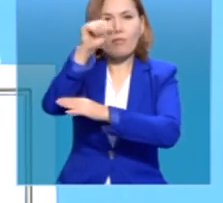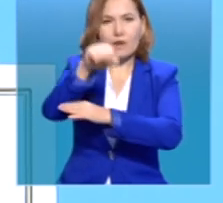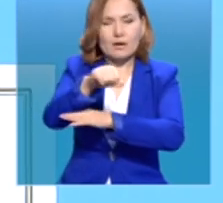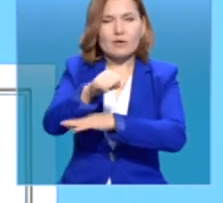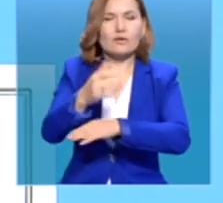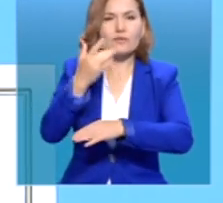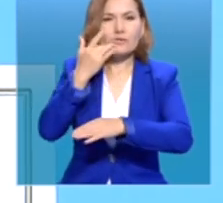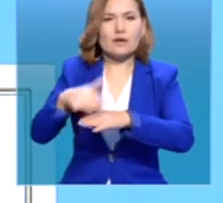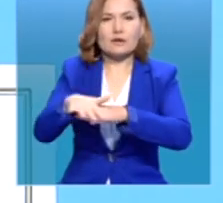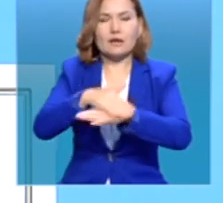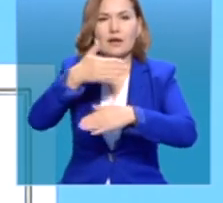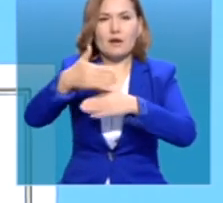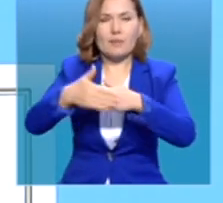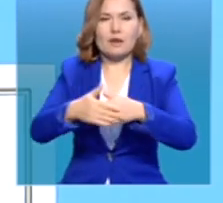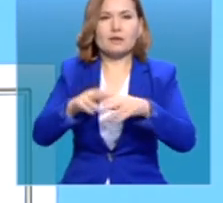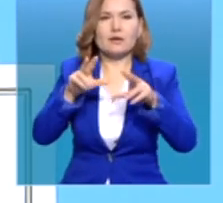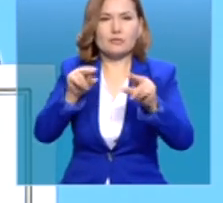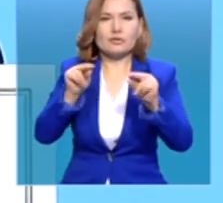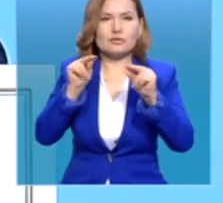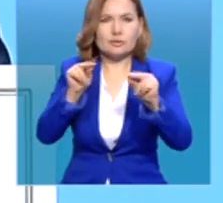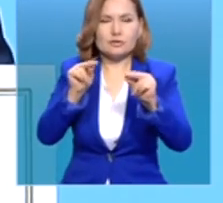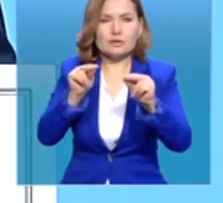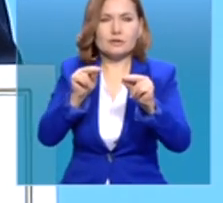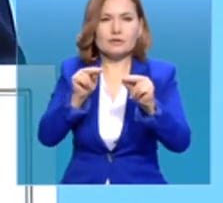болуға серт бердім.